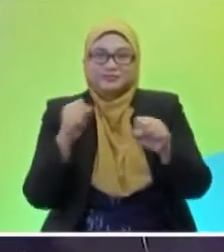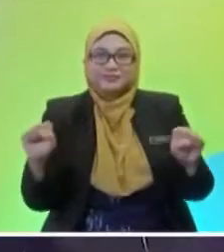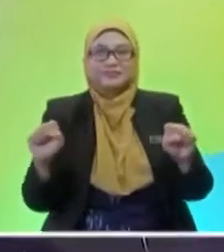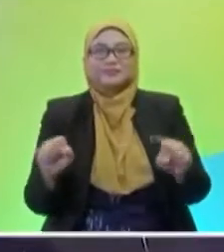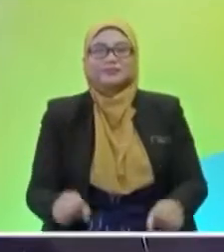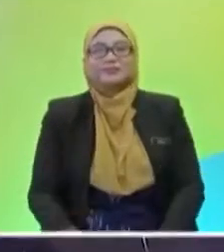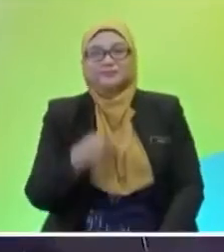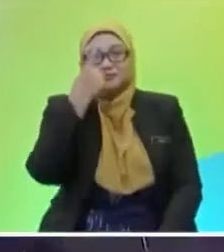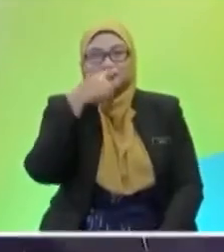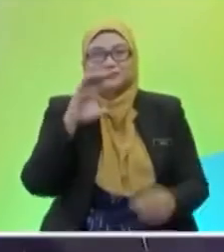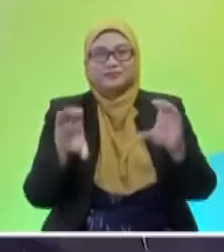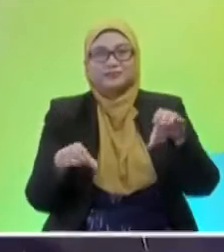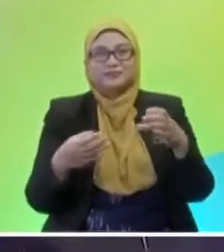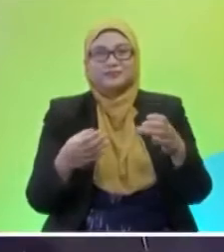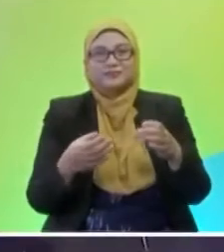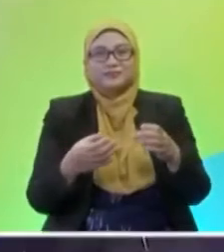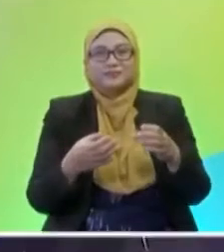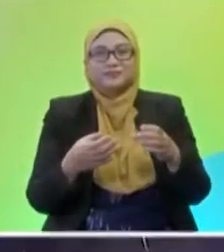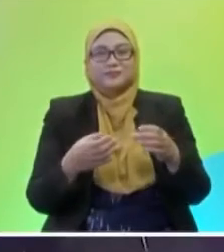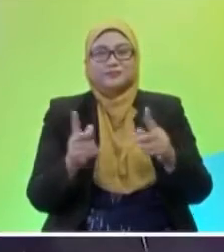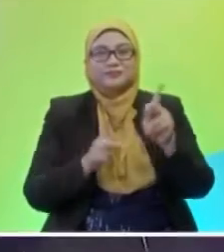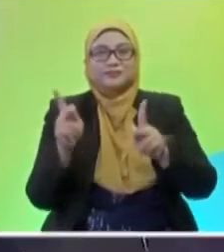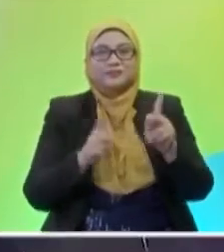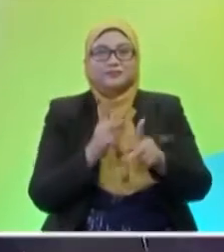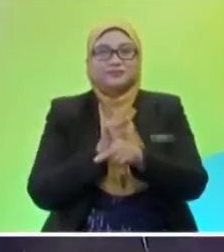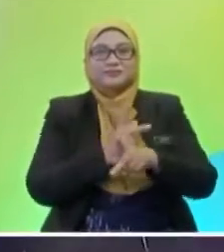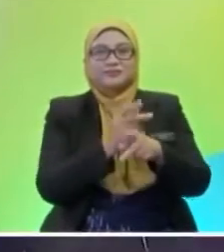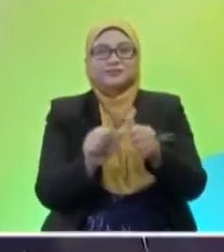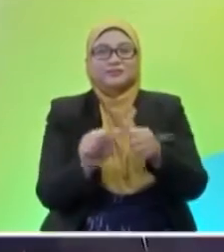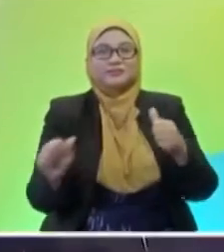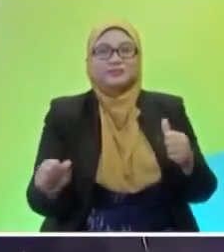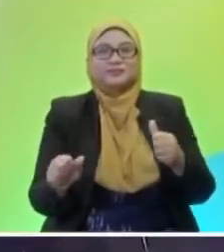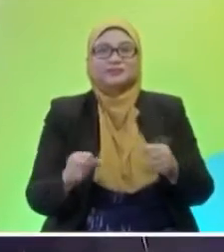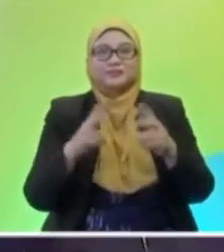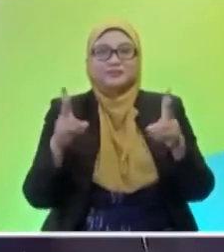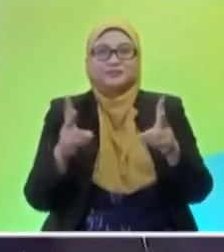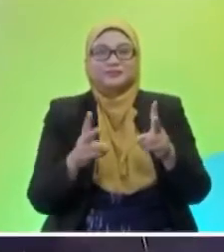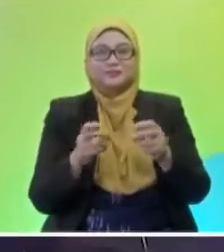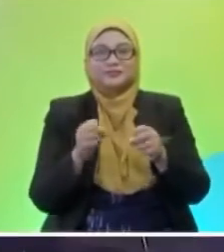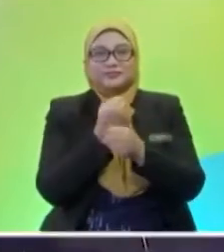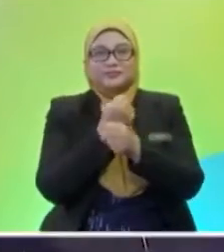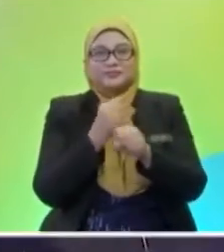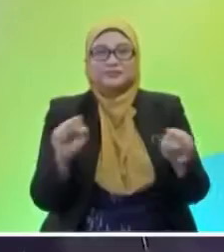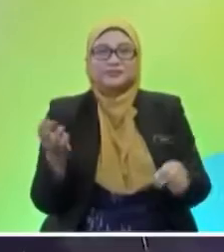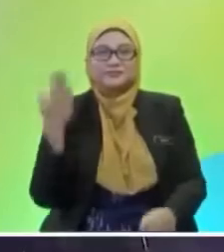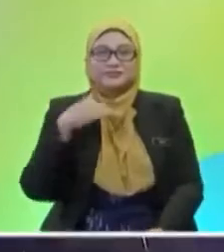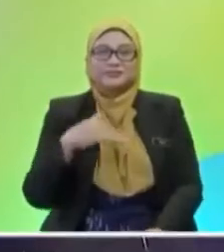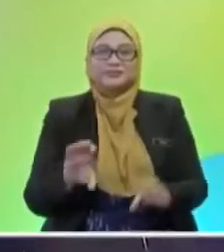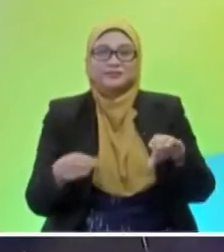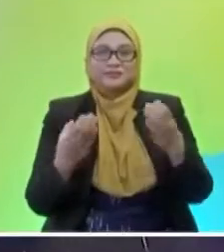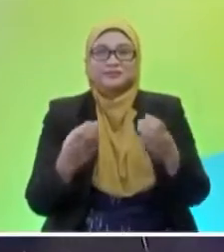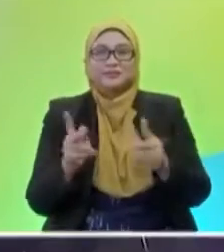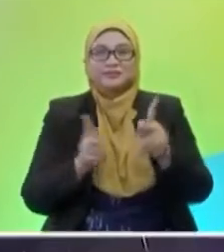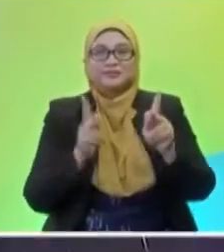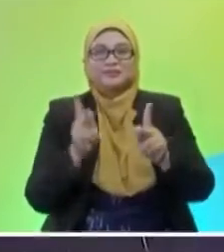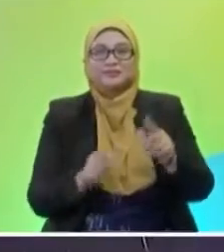buat kita punya kereta kawalan jauh. Sangat bersedia Cikgu, jom kita. Okey, jom cikgu bergerak ke sini untuk cikgu terangkan Baiklah, Cikgu, jom